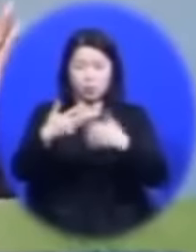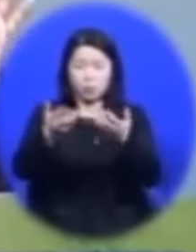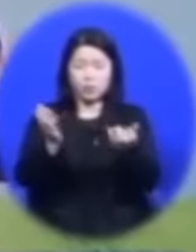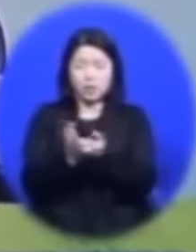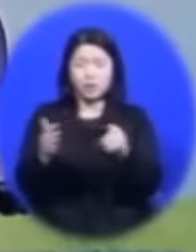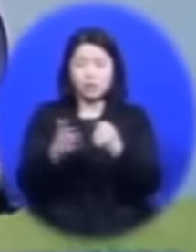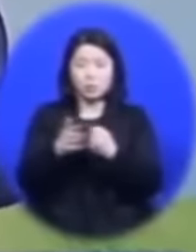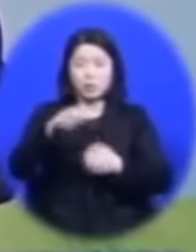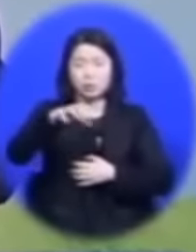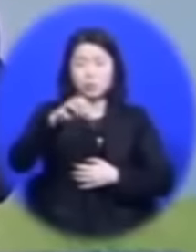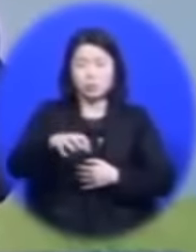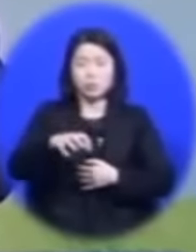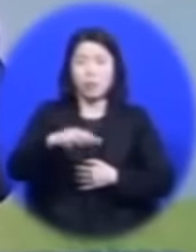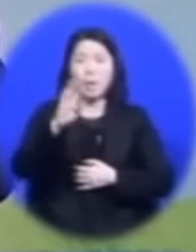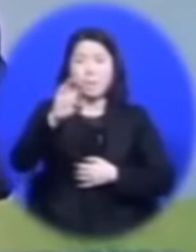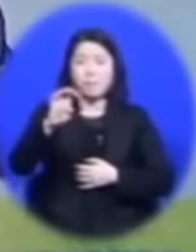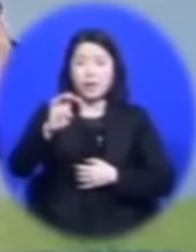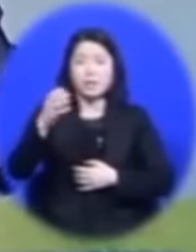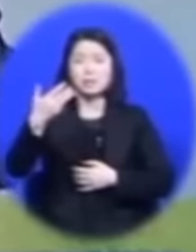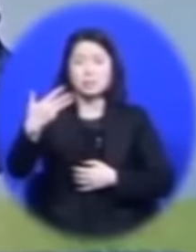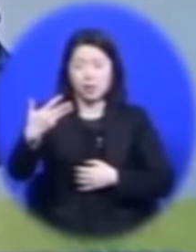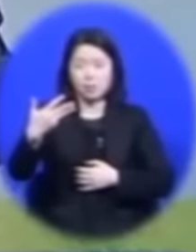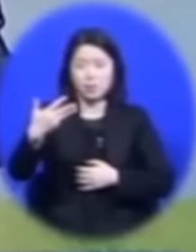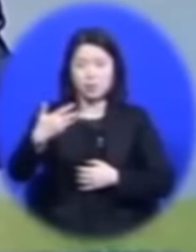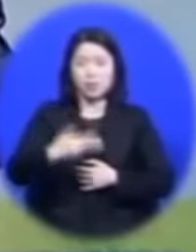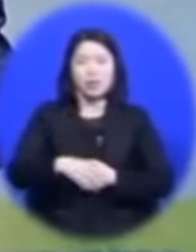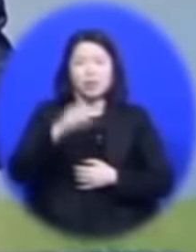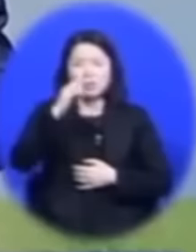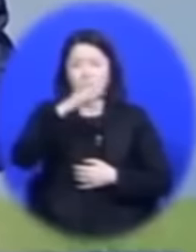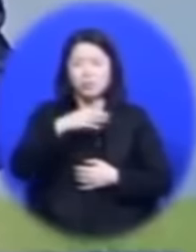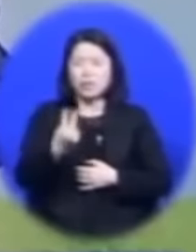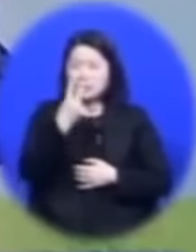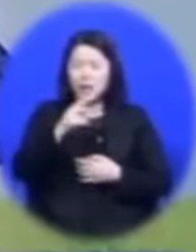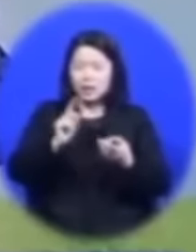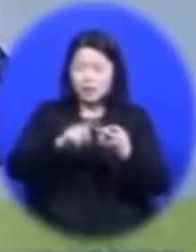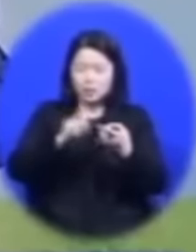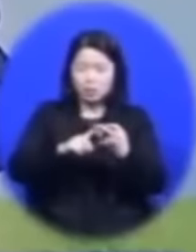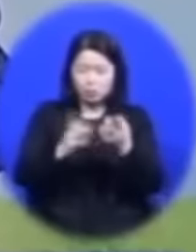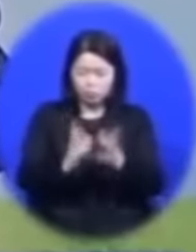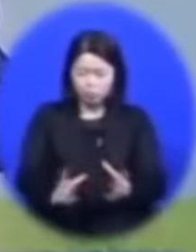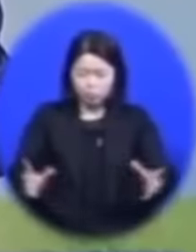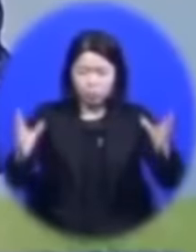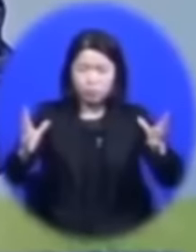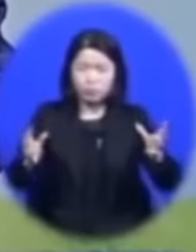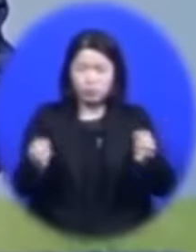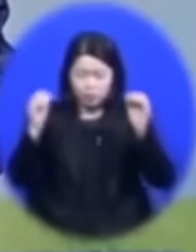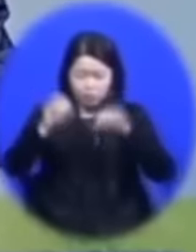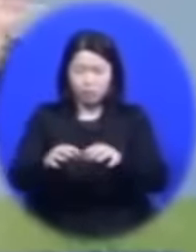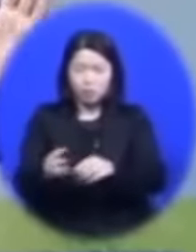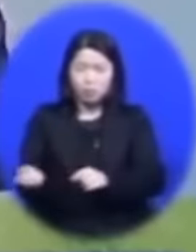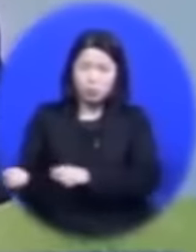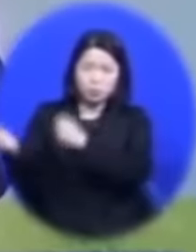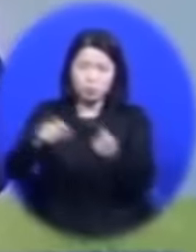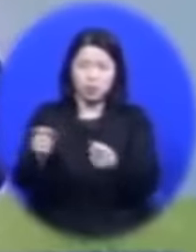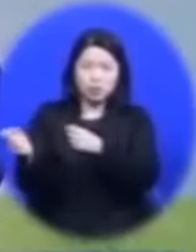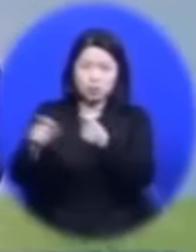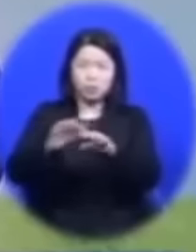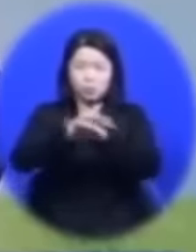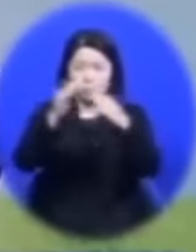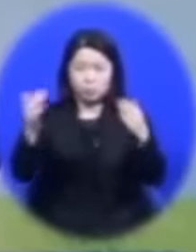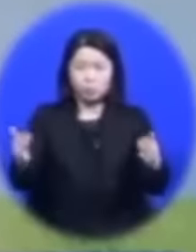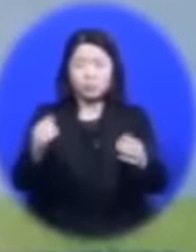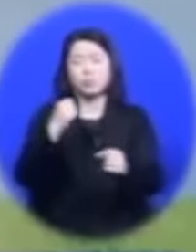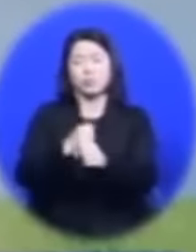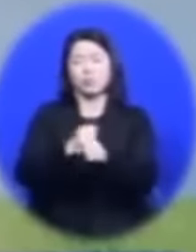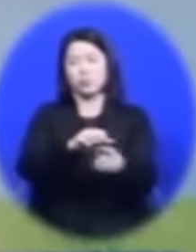성도들이 생매장됐습니다. 구덩이를 파놓고 그냥 살아있는 채 그곳에 집어넣고 흙을 덮어버렸어요.